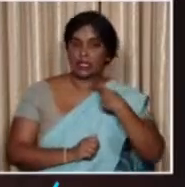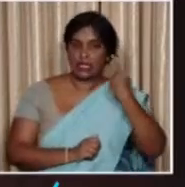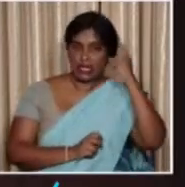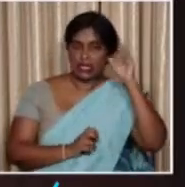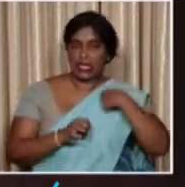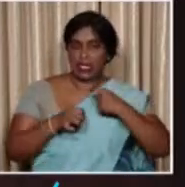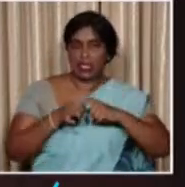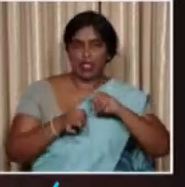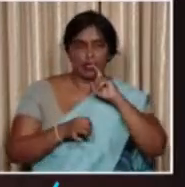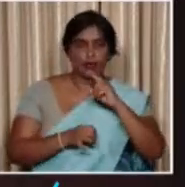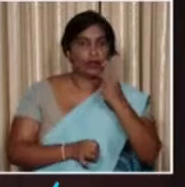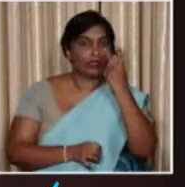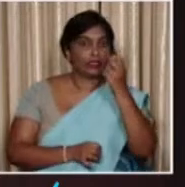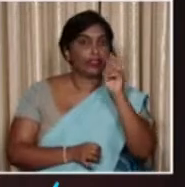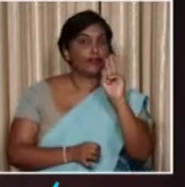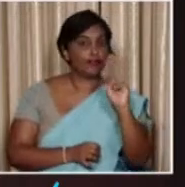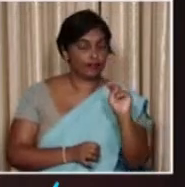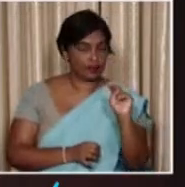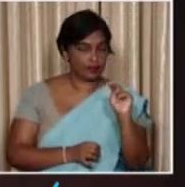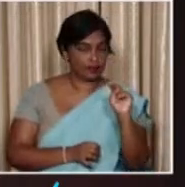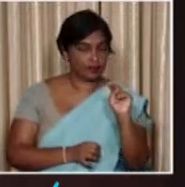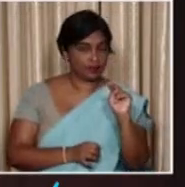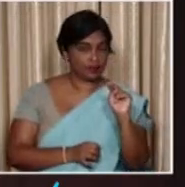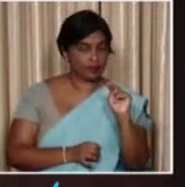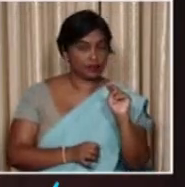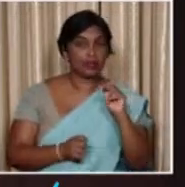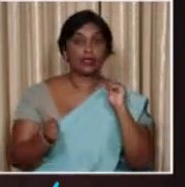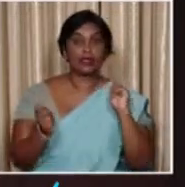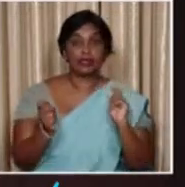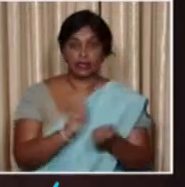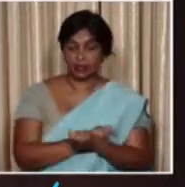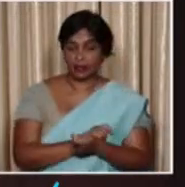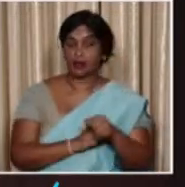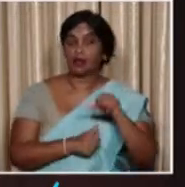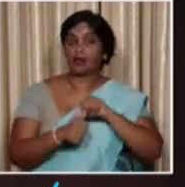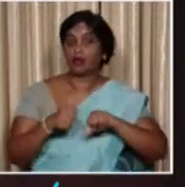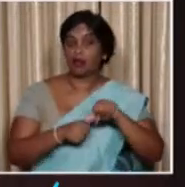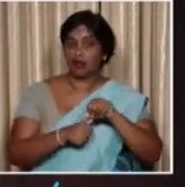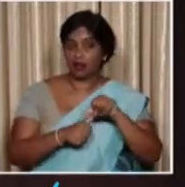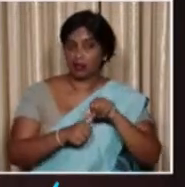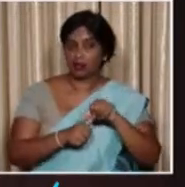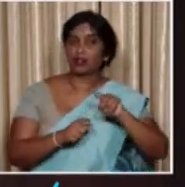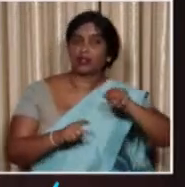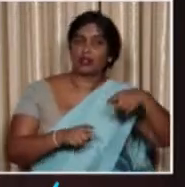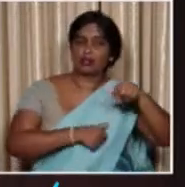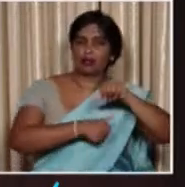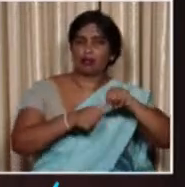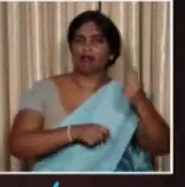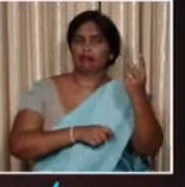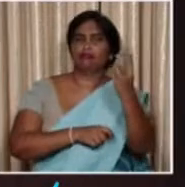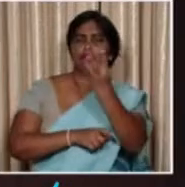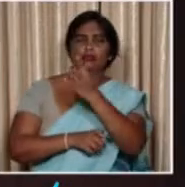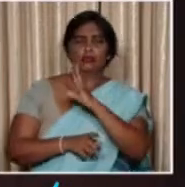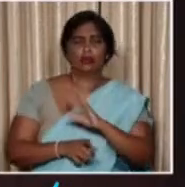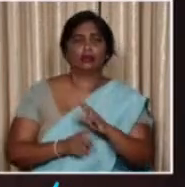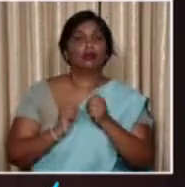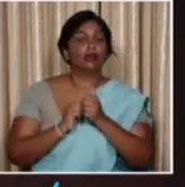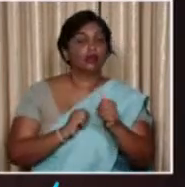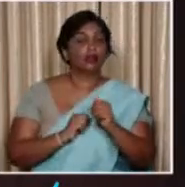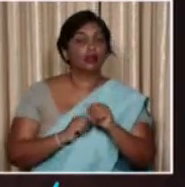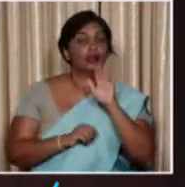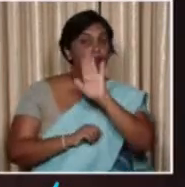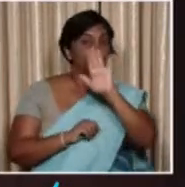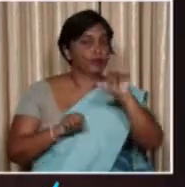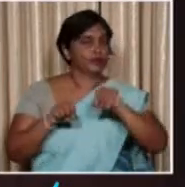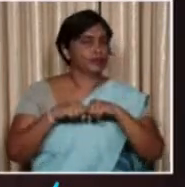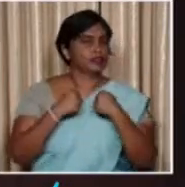ඇහුවා 2020 ක්‍රිකට් ආයතනයත් තවත් ආයතන ගණනාවකුත් කරපු දේ එක එක